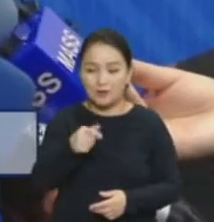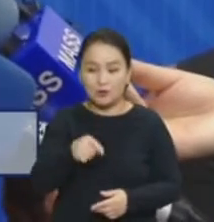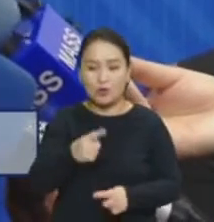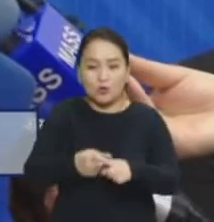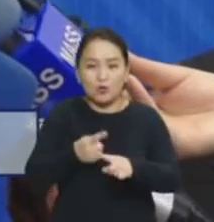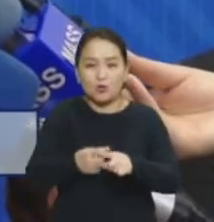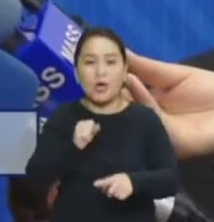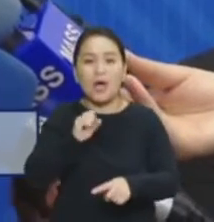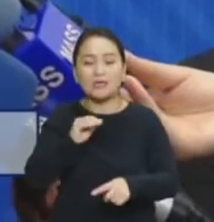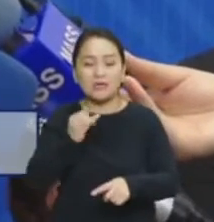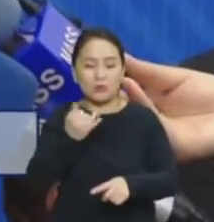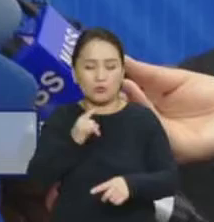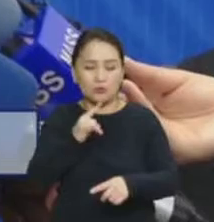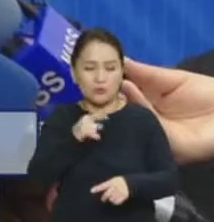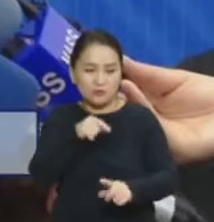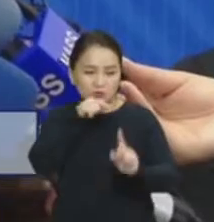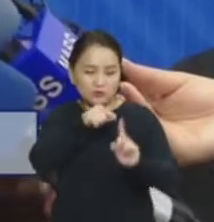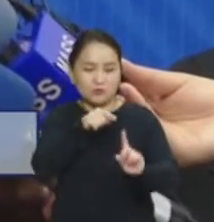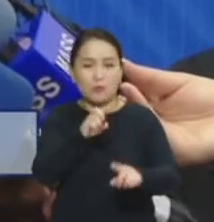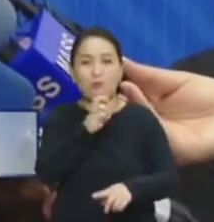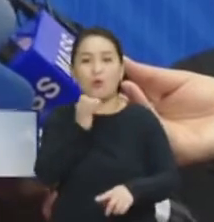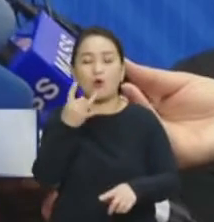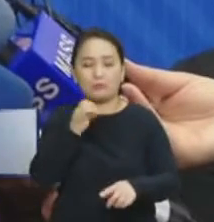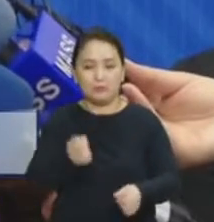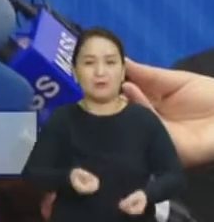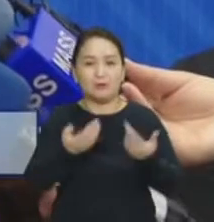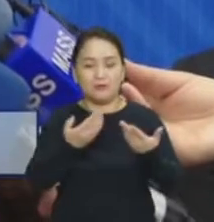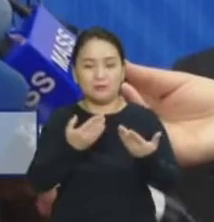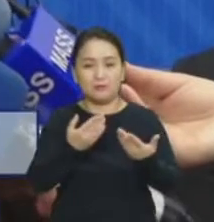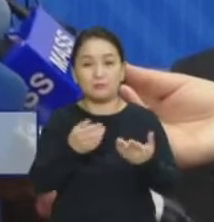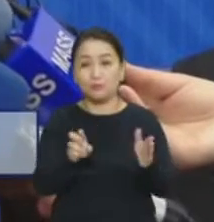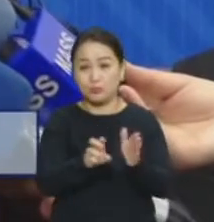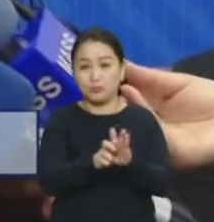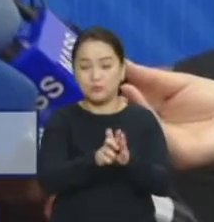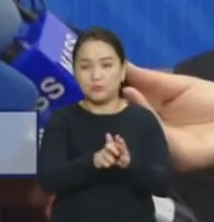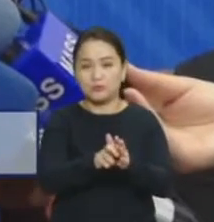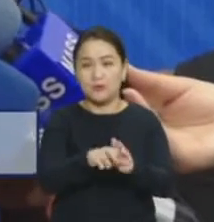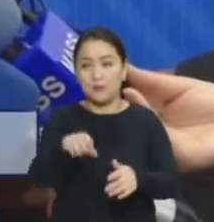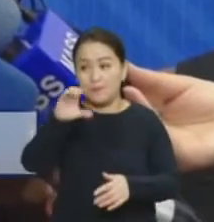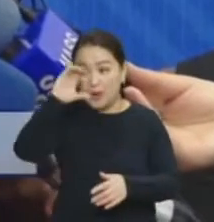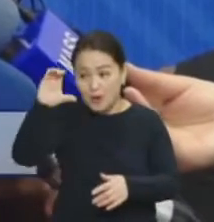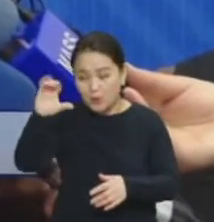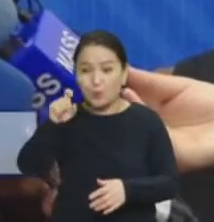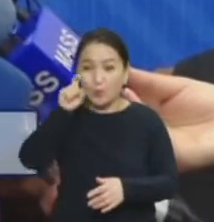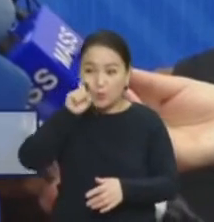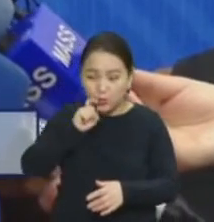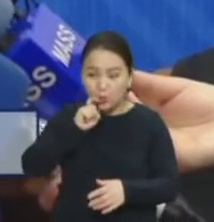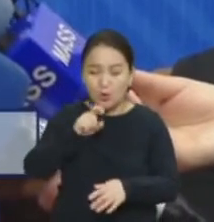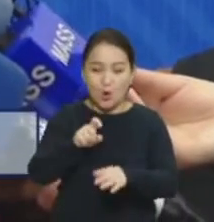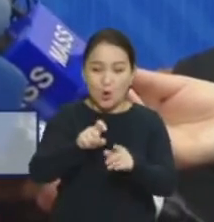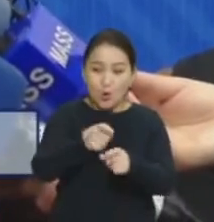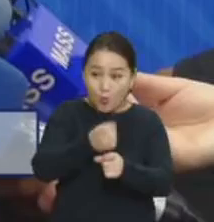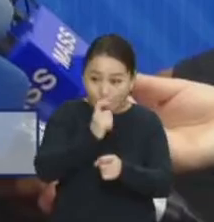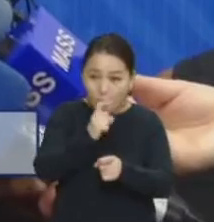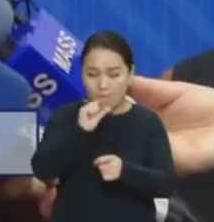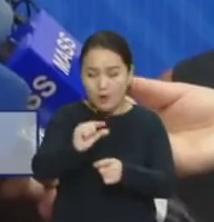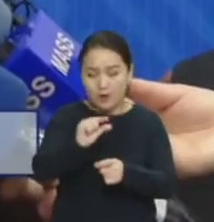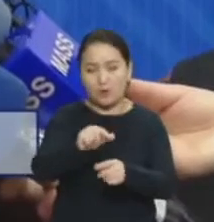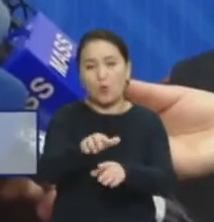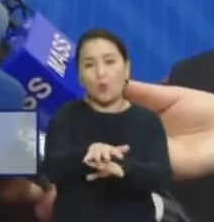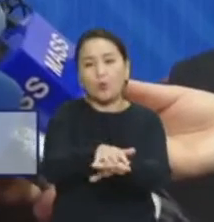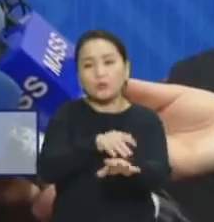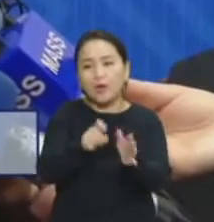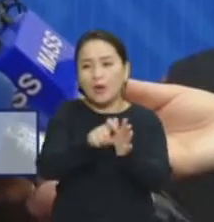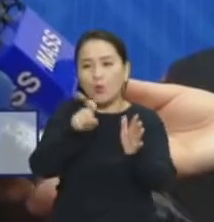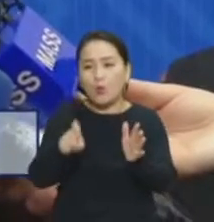хөдөө аж ахуй зориулалт тодорхой бонд гаргах бас боломж байгаа. Ингээд энэ аж ахуй нэгжүүдийн хүсэж байгаа тэр хүү байхтай урт хугацаатай тодорхой зээлэг олгох юм